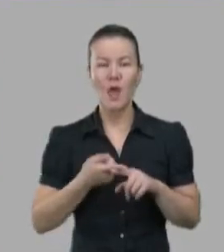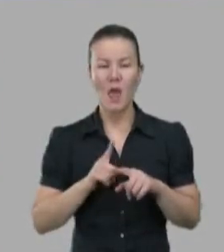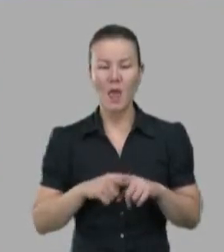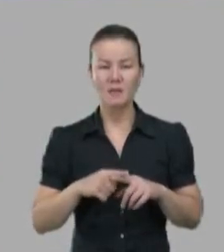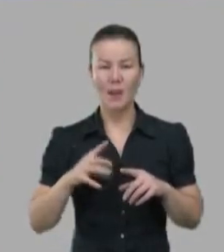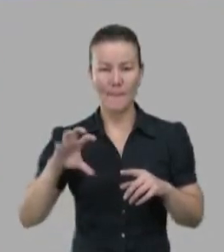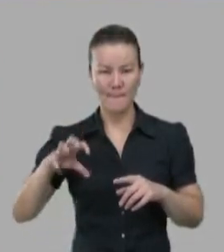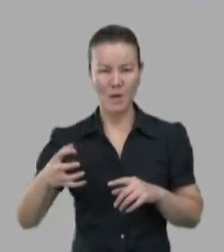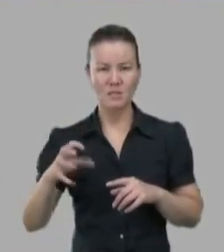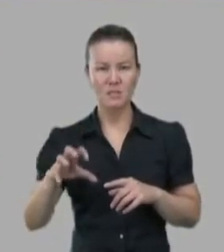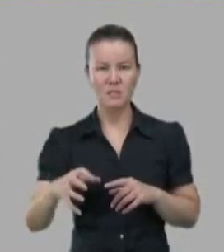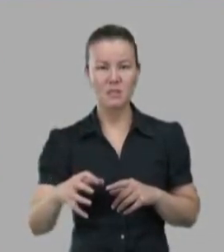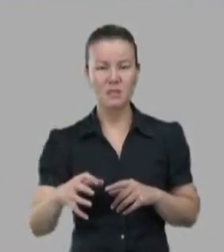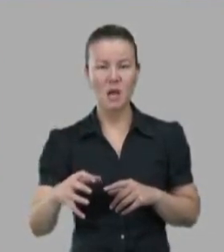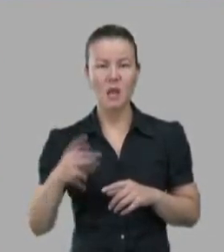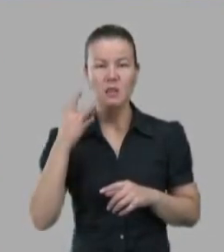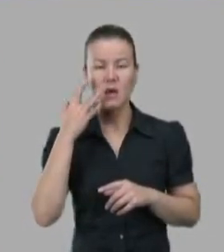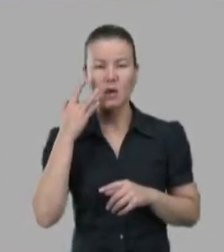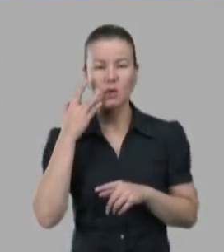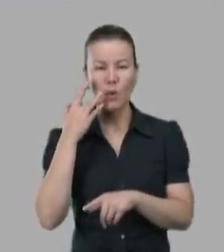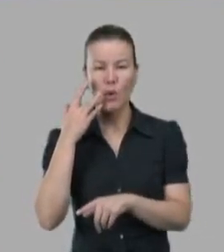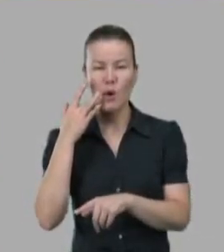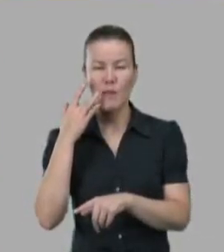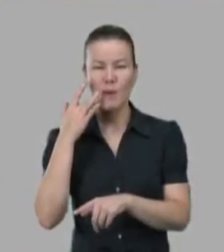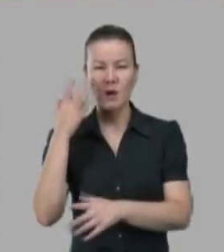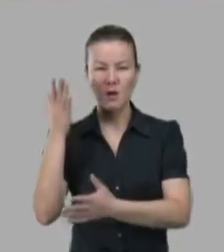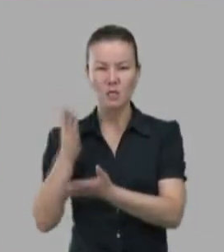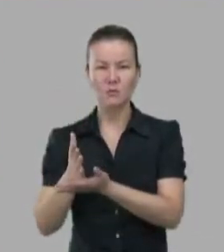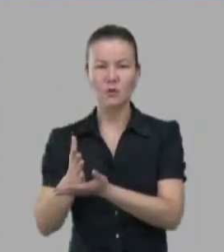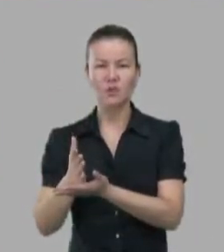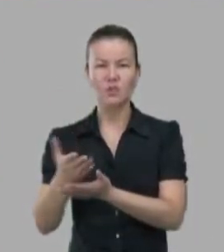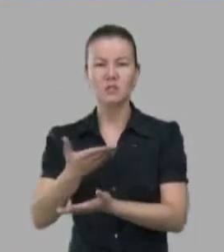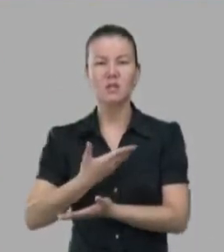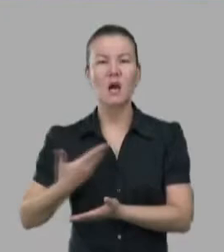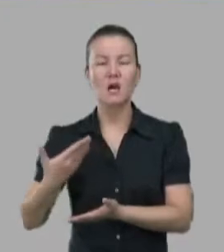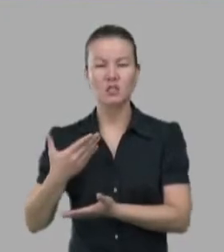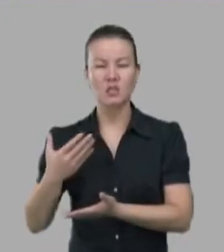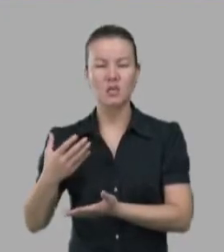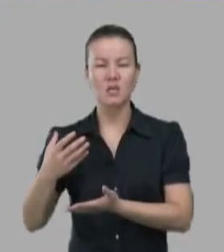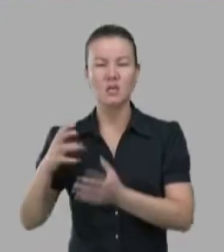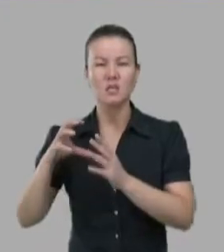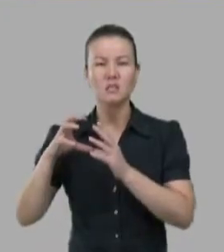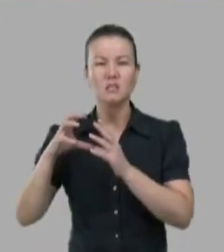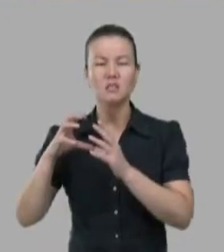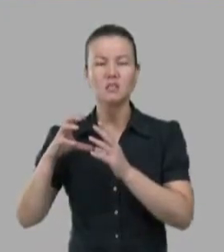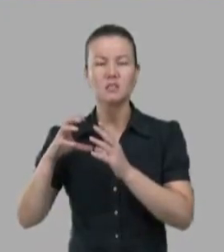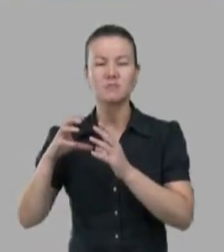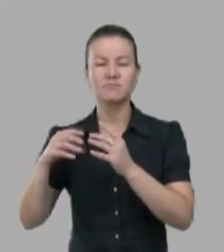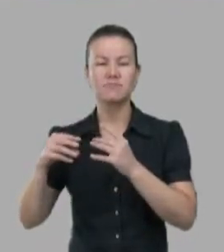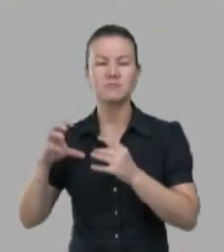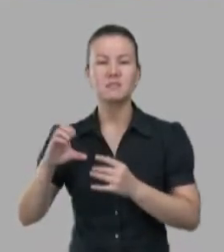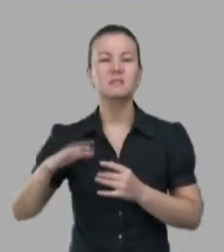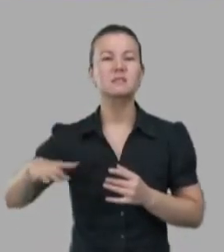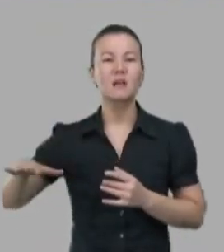Это материк, на котором расположена наша страна.